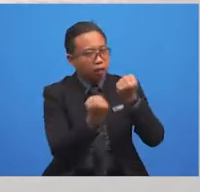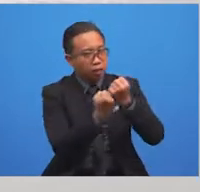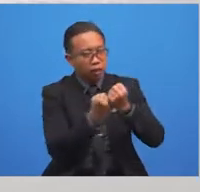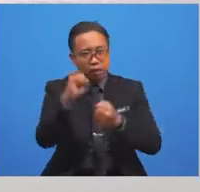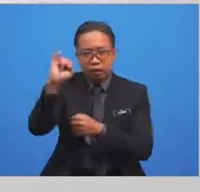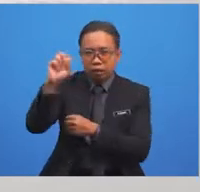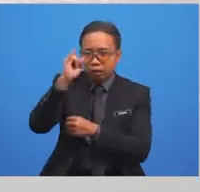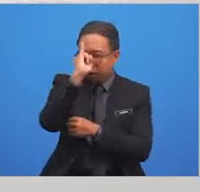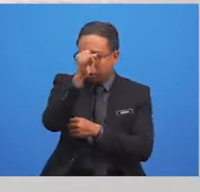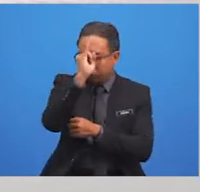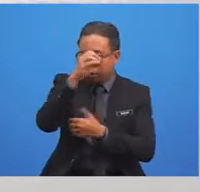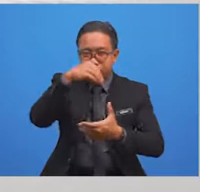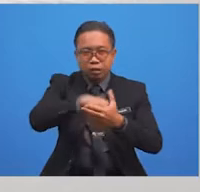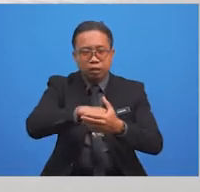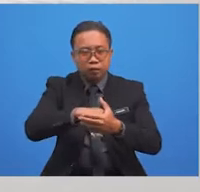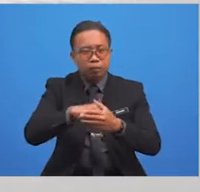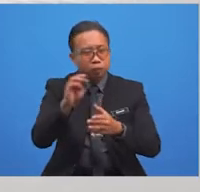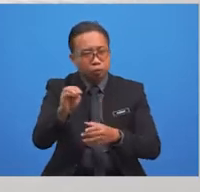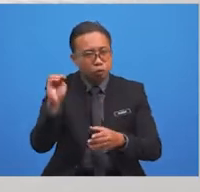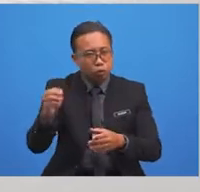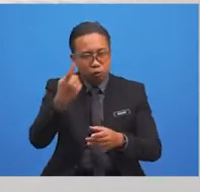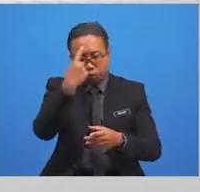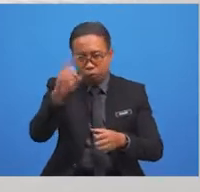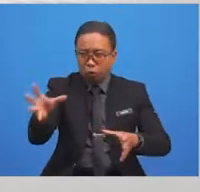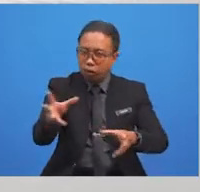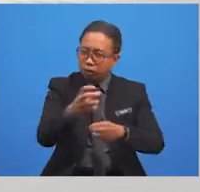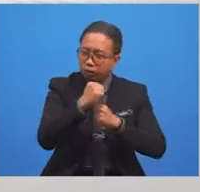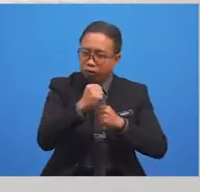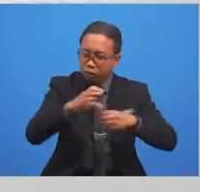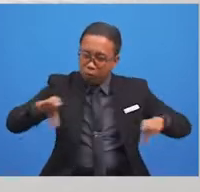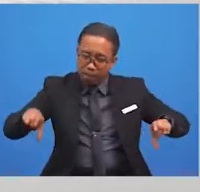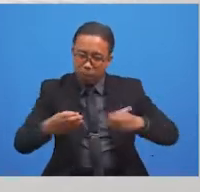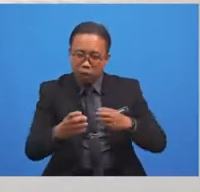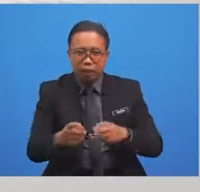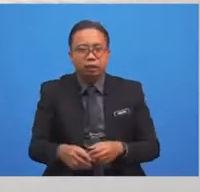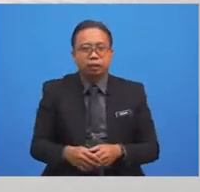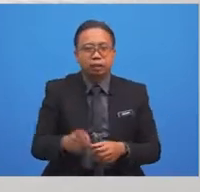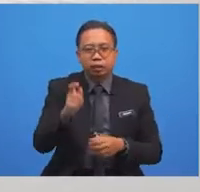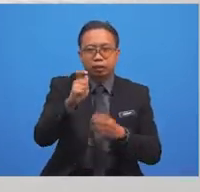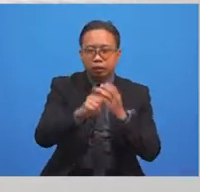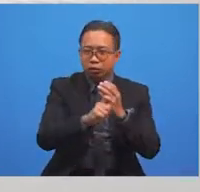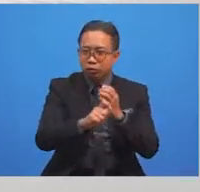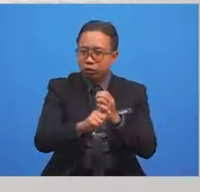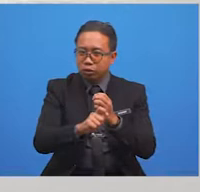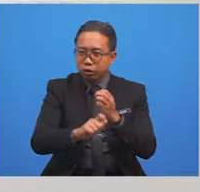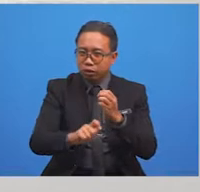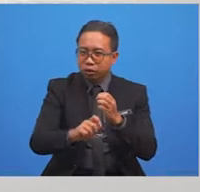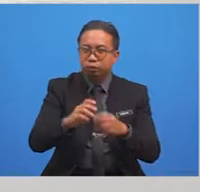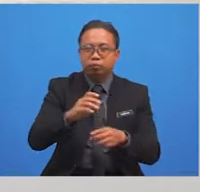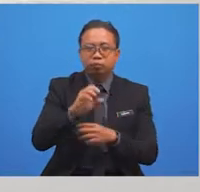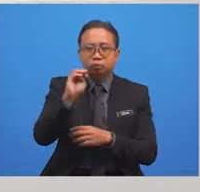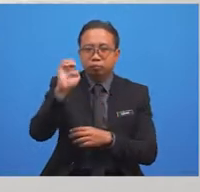inovasi dalam kalangan murid untuk menghasilkan teknologi yang lebih mesra